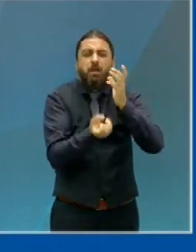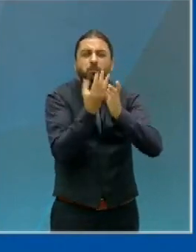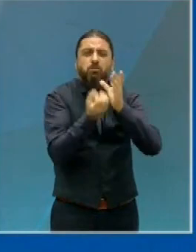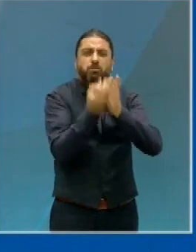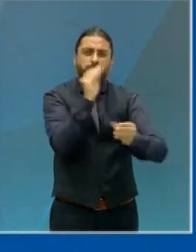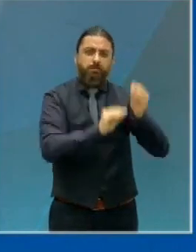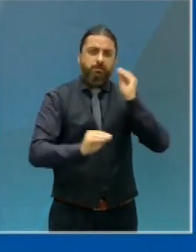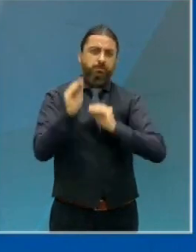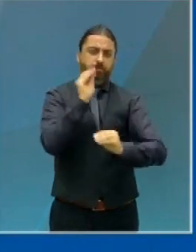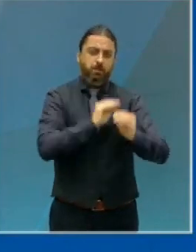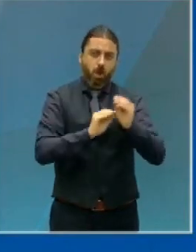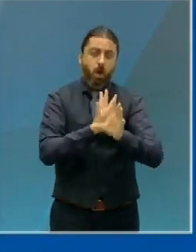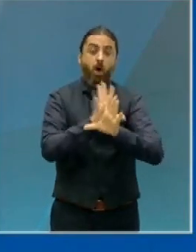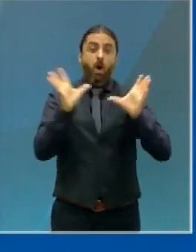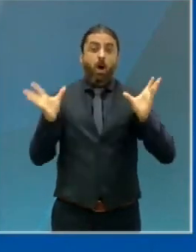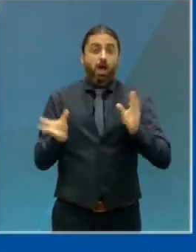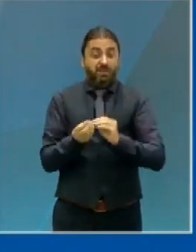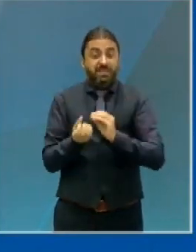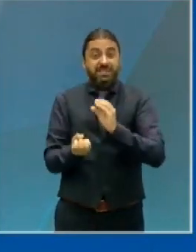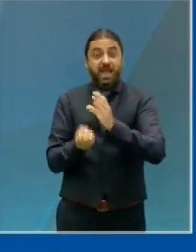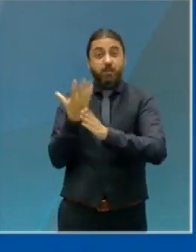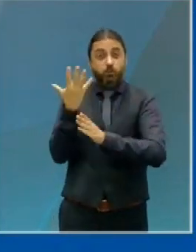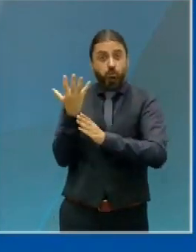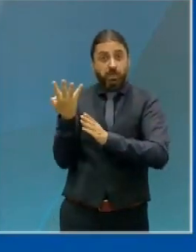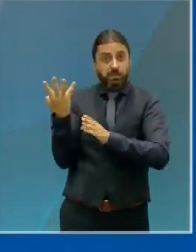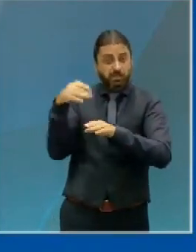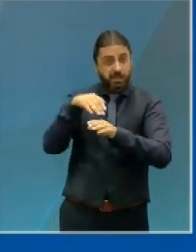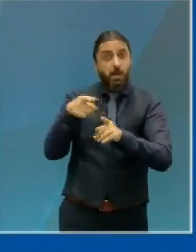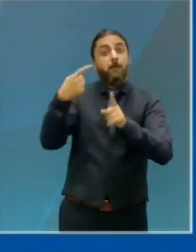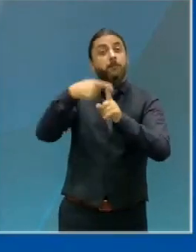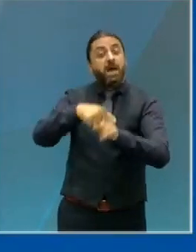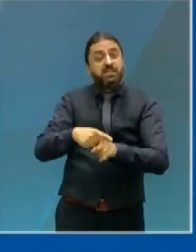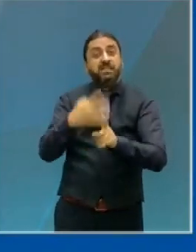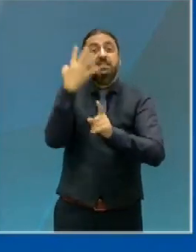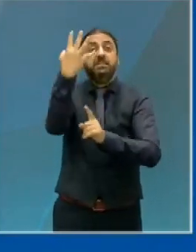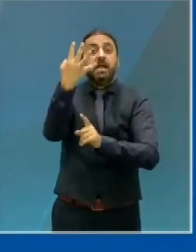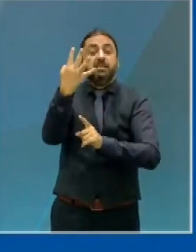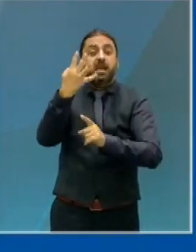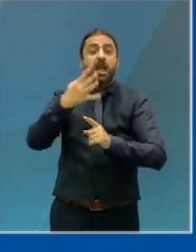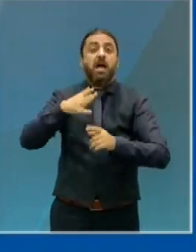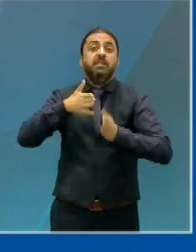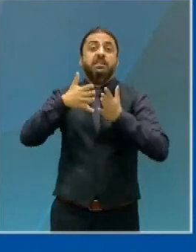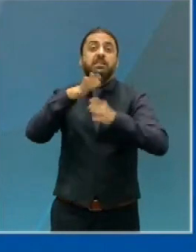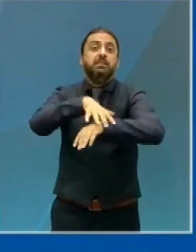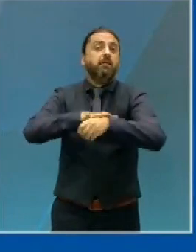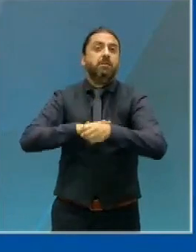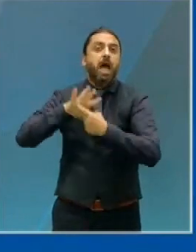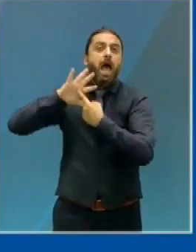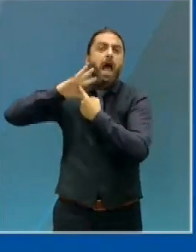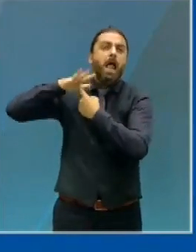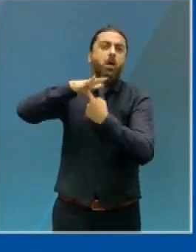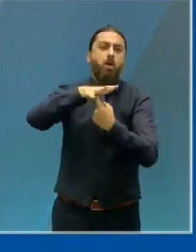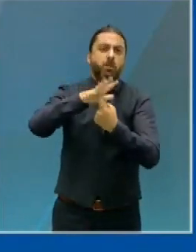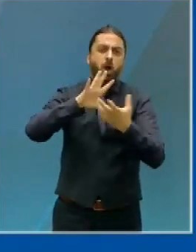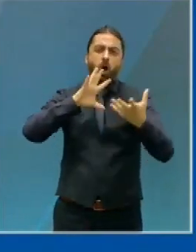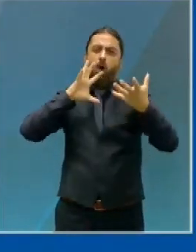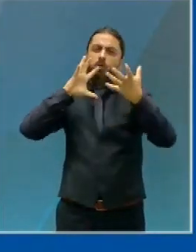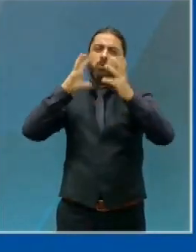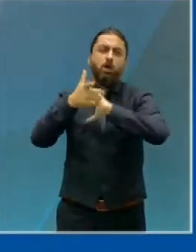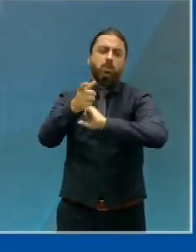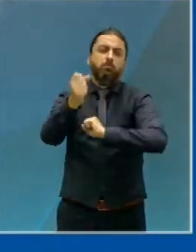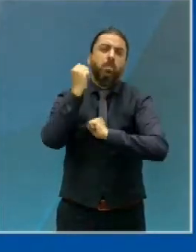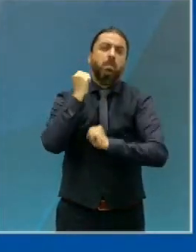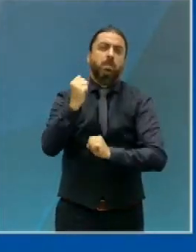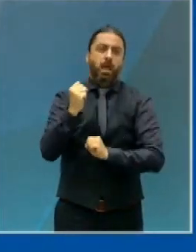σκάφη θα πλαισιωθούν επίσης από 4 ναυτικά ελικόπτερα Ρώμεο. Είναι τα πιο αξιόμαχα στον κόσμο. Έτσι, οι θάλασσές μας θωρακίζονται